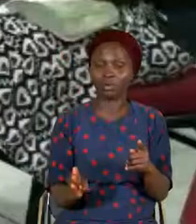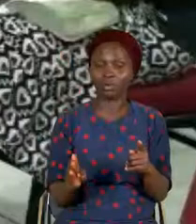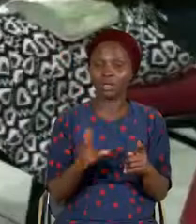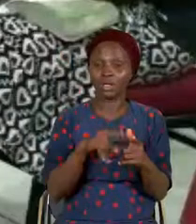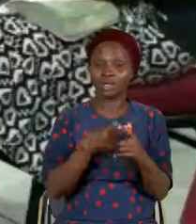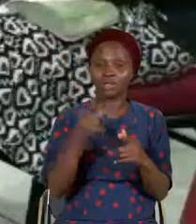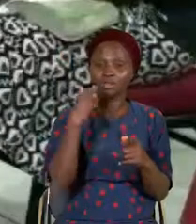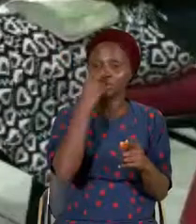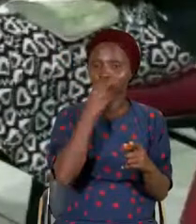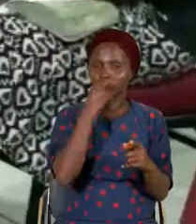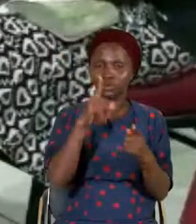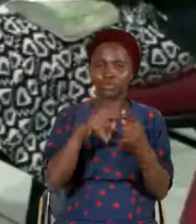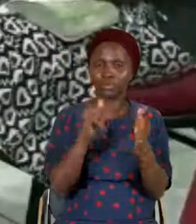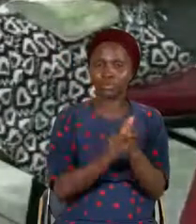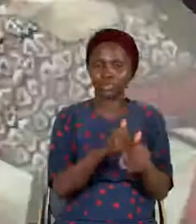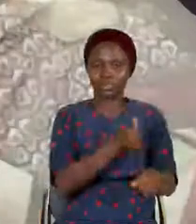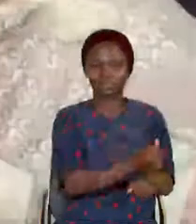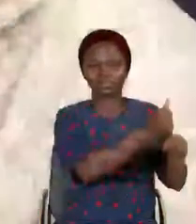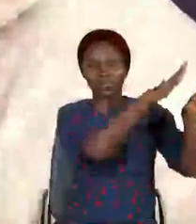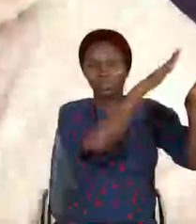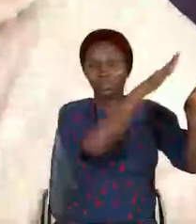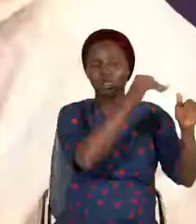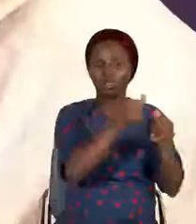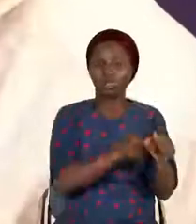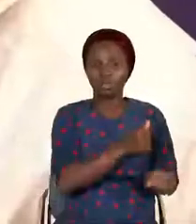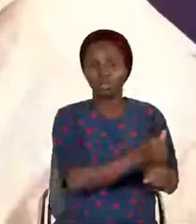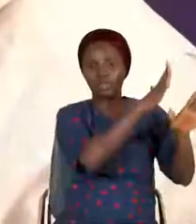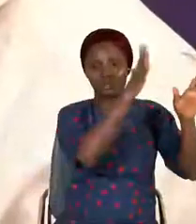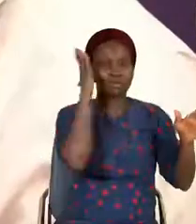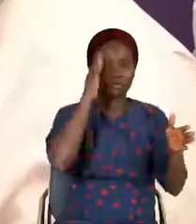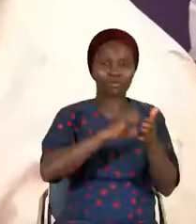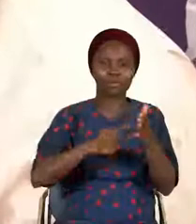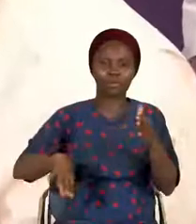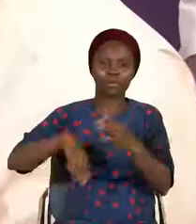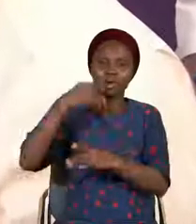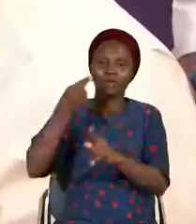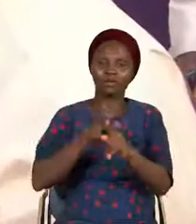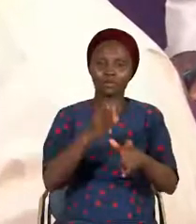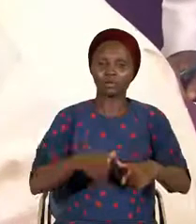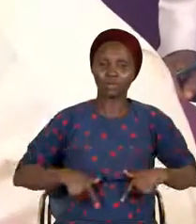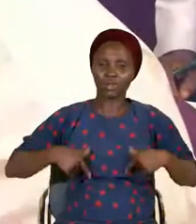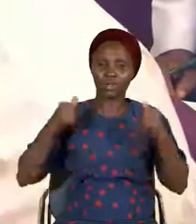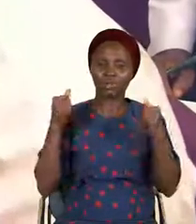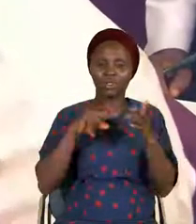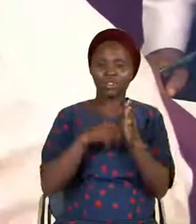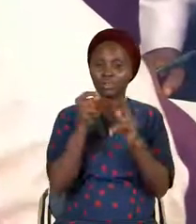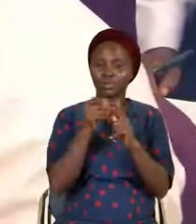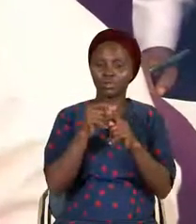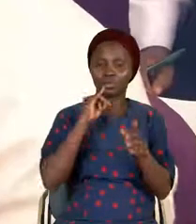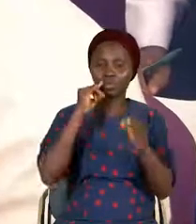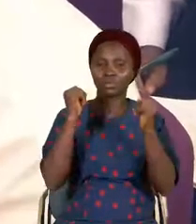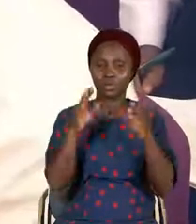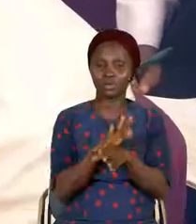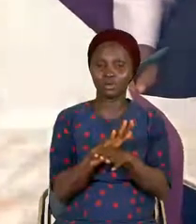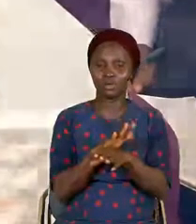cette montagne. Toute montagne sera déplacée dans votre vie. Cette parole est